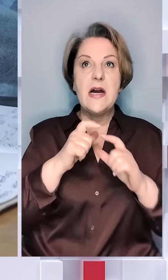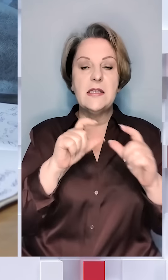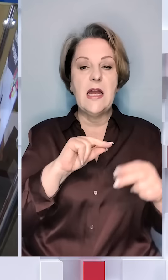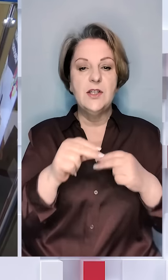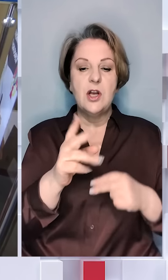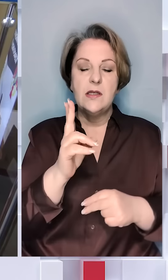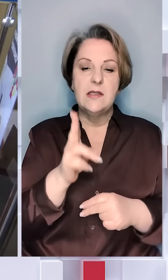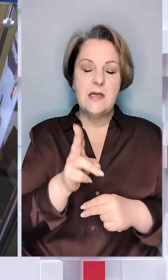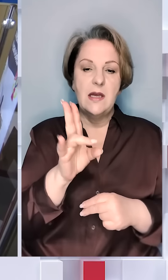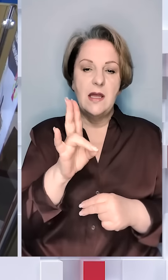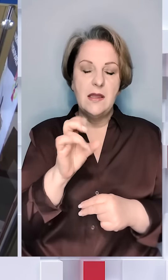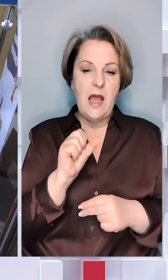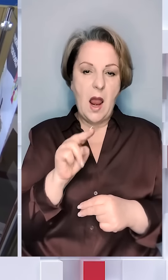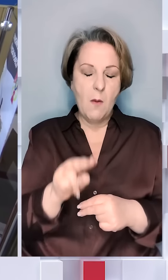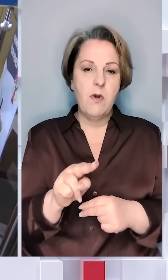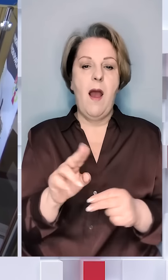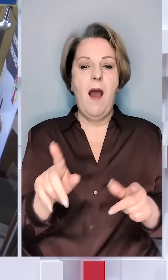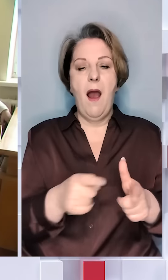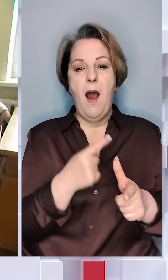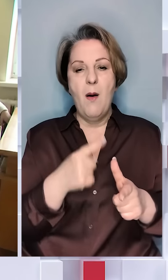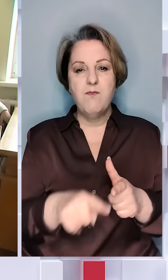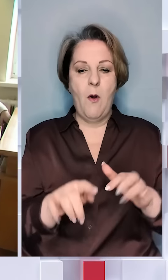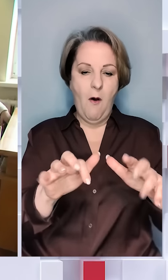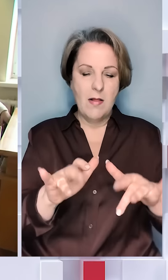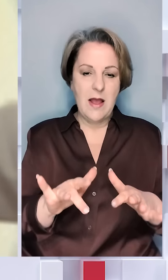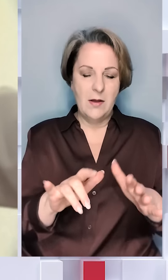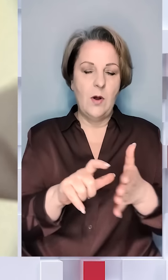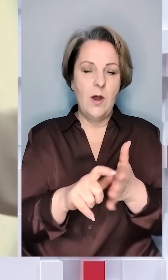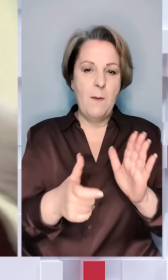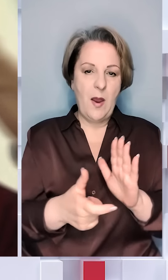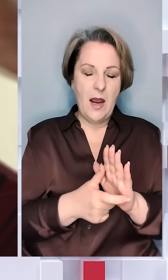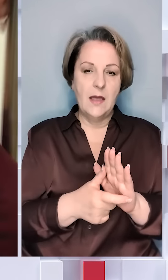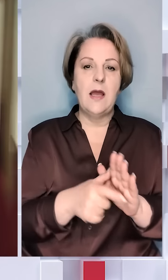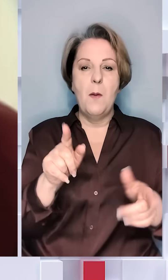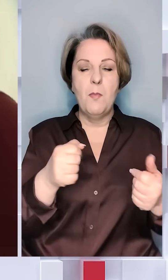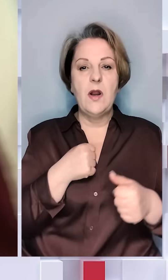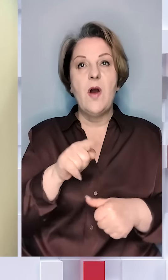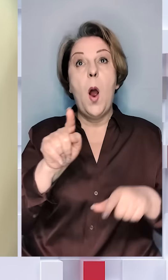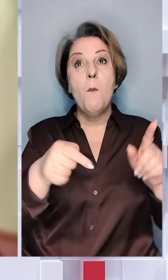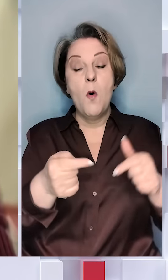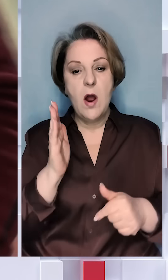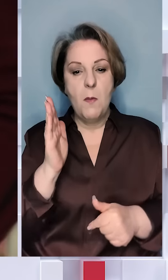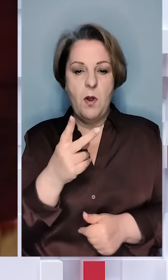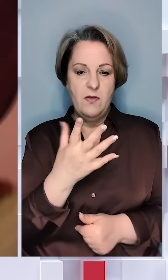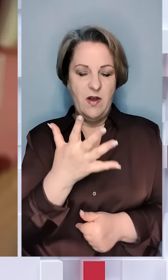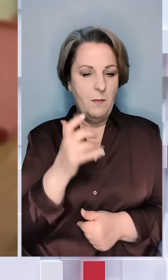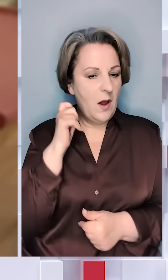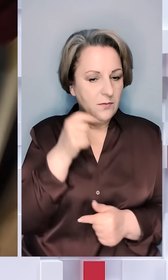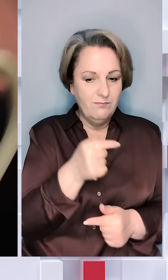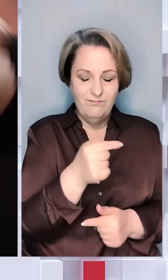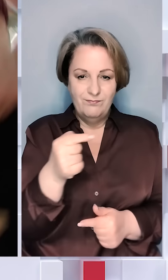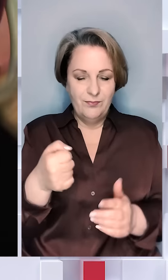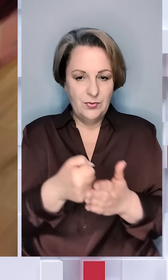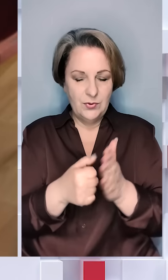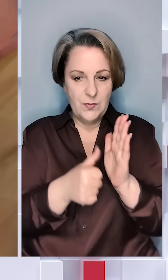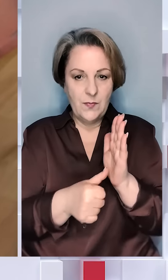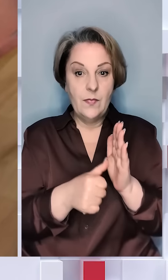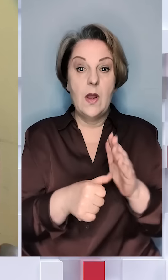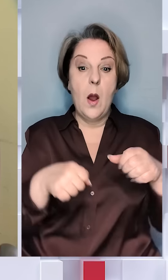або електронний кабінет призовника. Мобілізовувати будуть лише тих, кому вже виповнилося 25 років. Право на звільнення зі